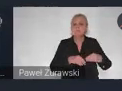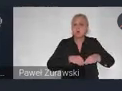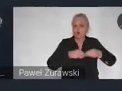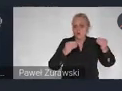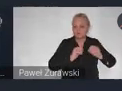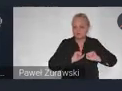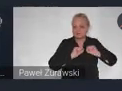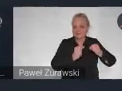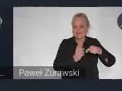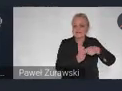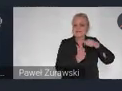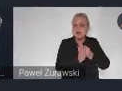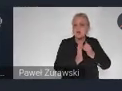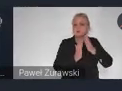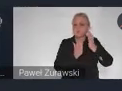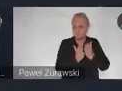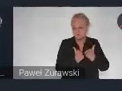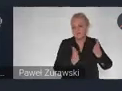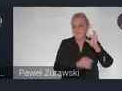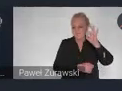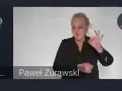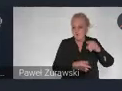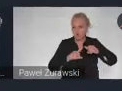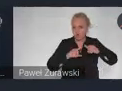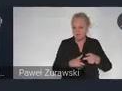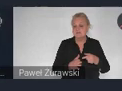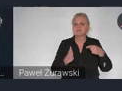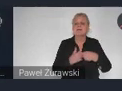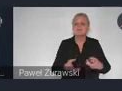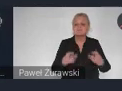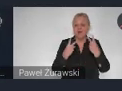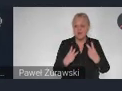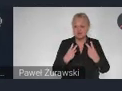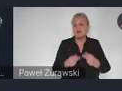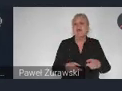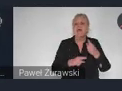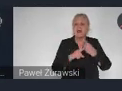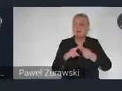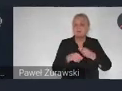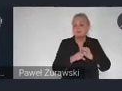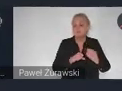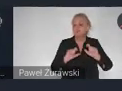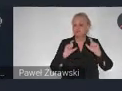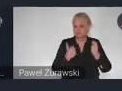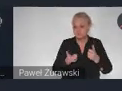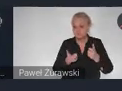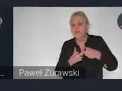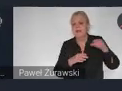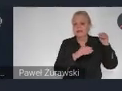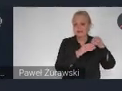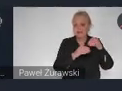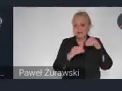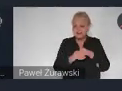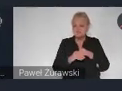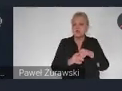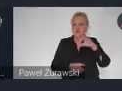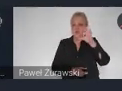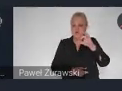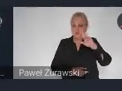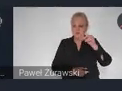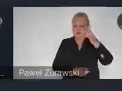działalności statutowej organizacji istotnym elementem jest również to że inwestycja w środki trwałe